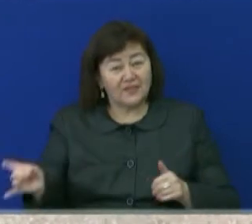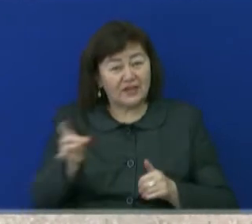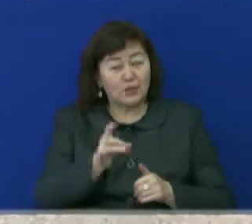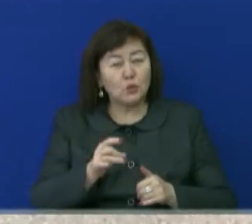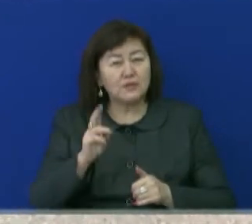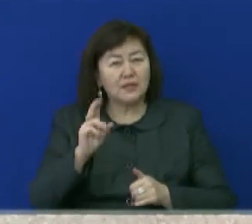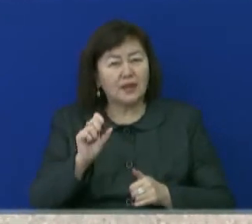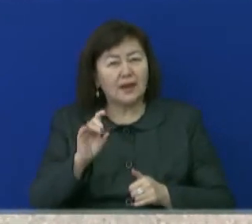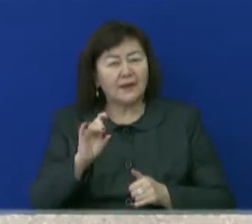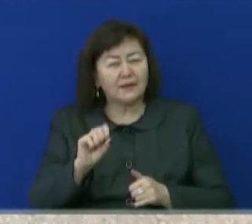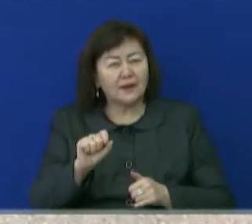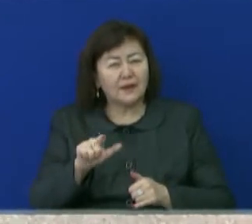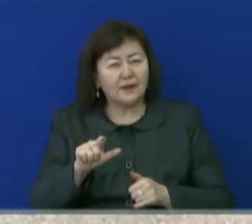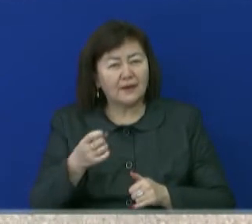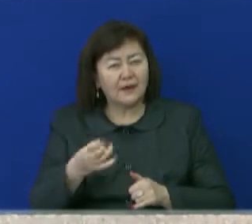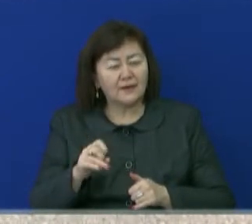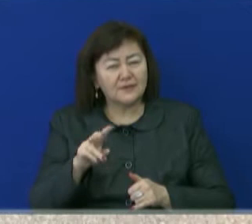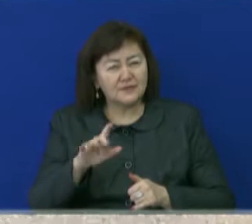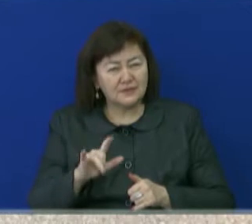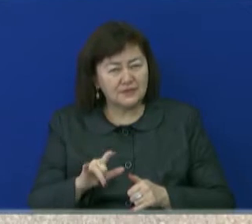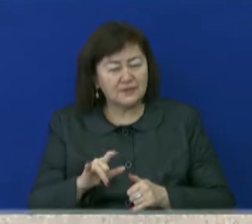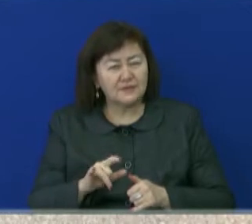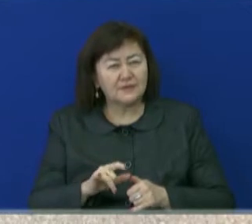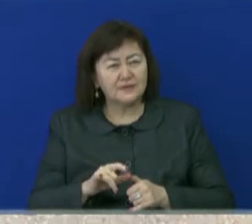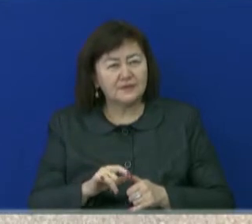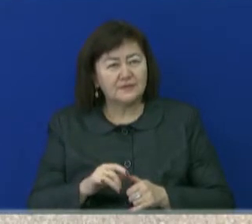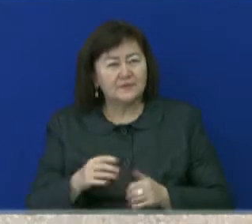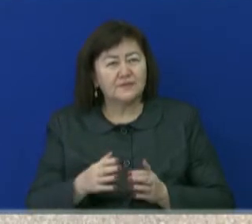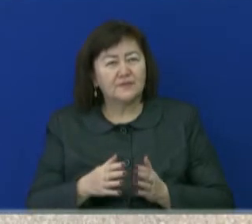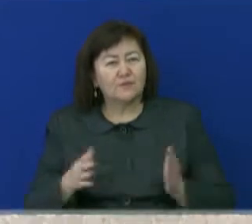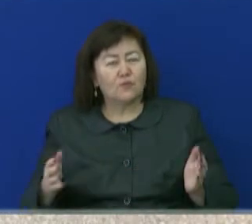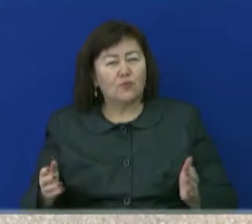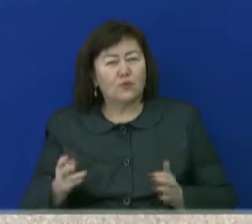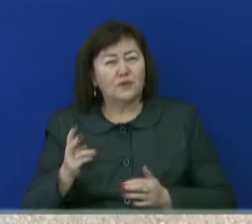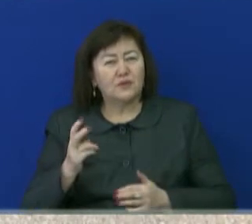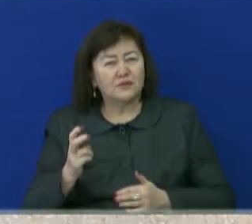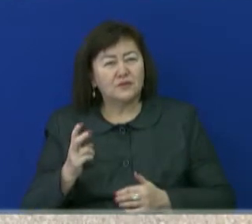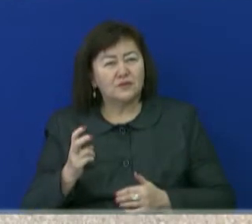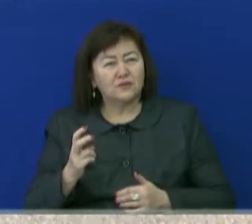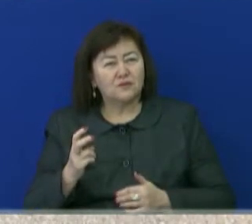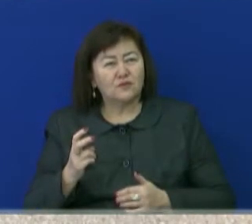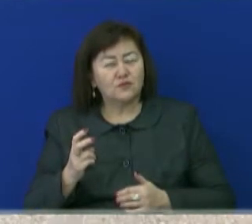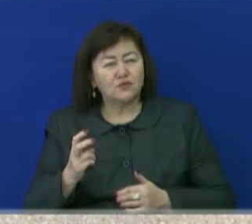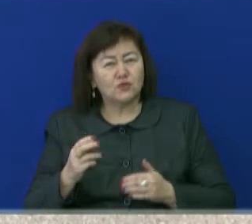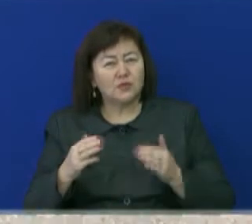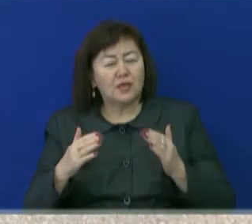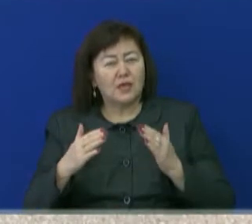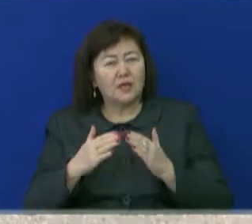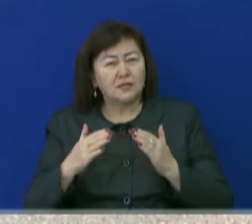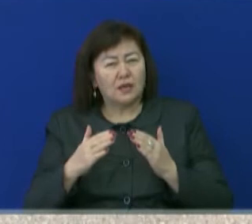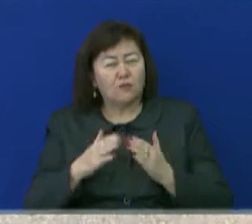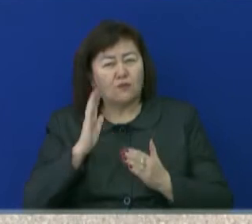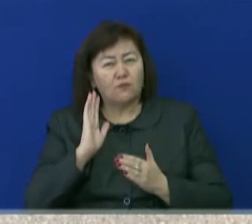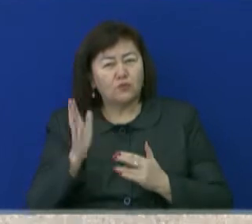адамдардың шоғырланып келе жатқан орны болады. Осы арада 200-ге жуық тұрғын үй салынады көп қалада.